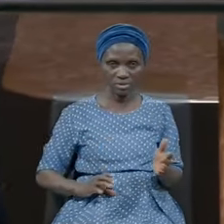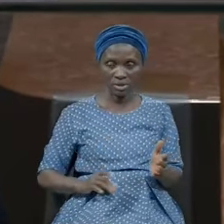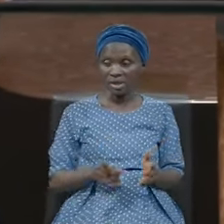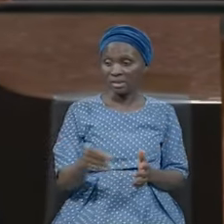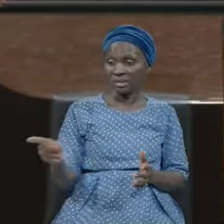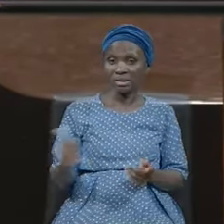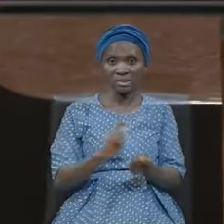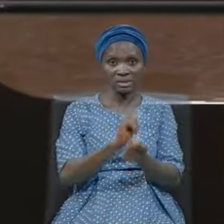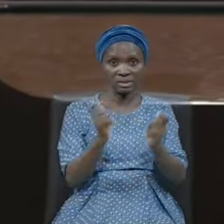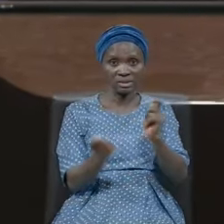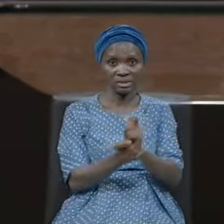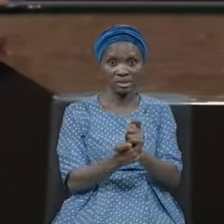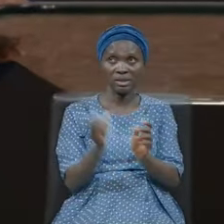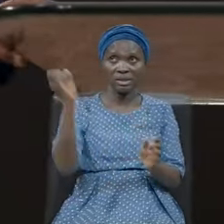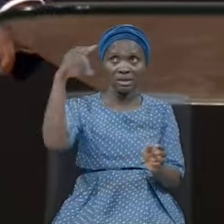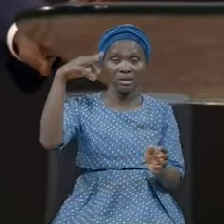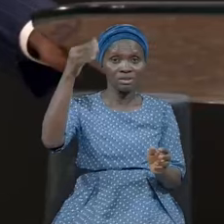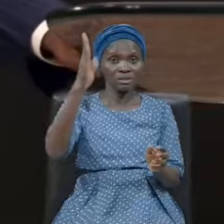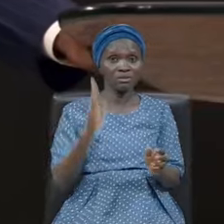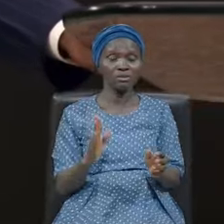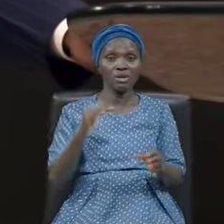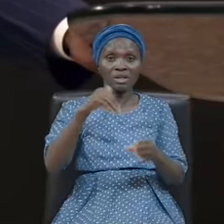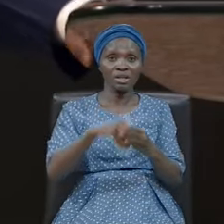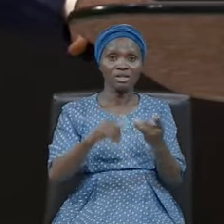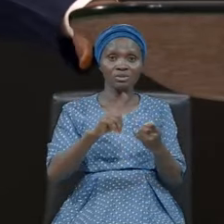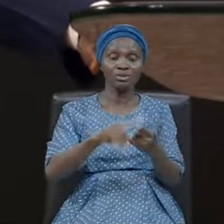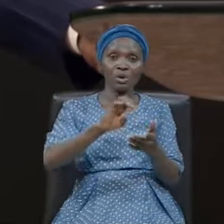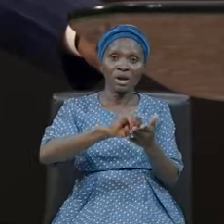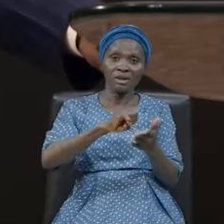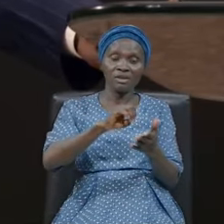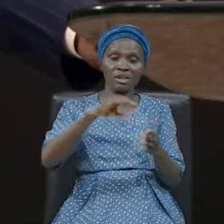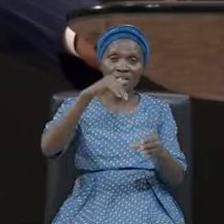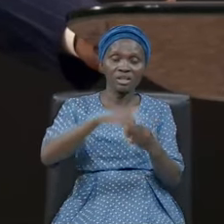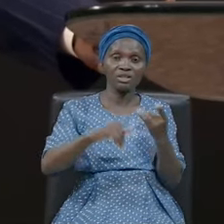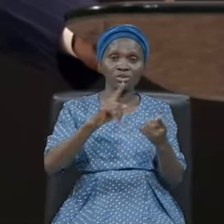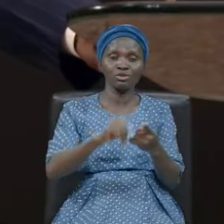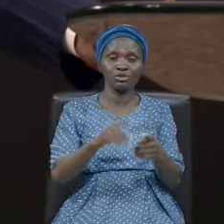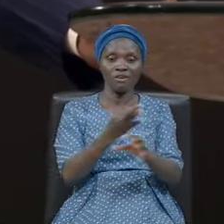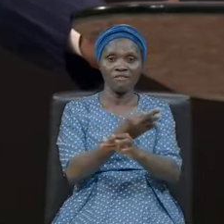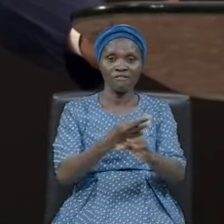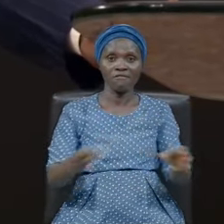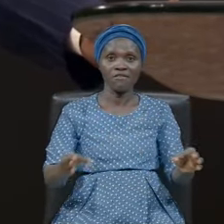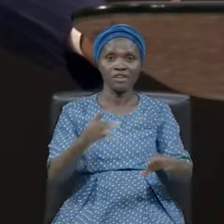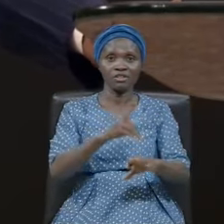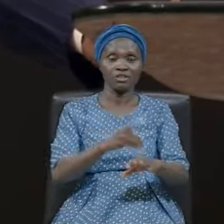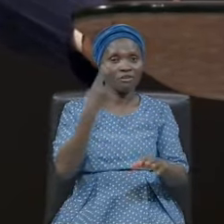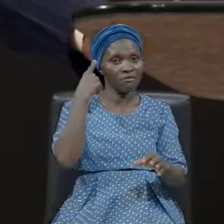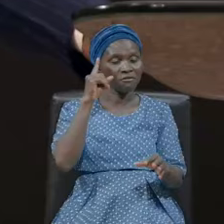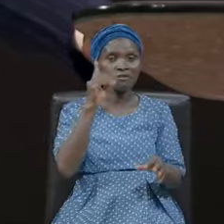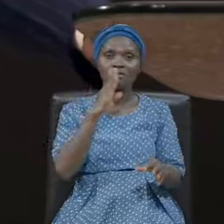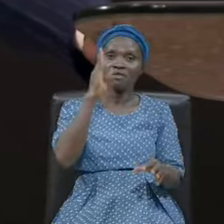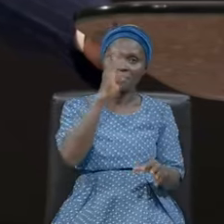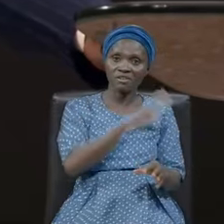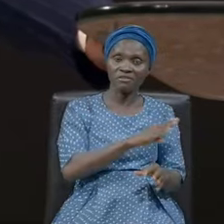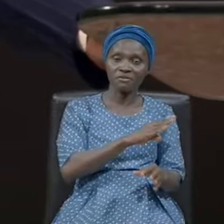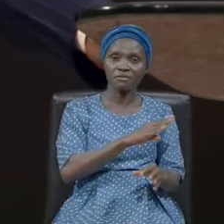la grâce de Dieu en une licence, en un permis pour le mal, en